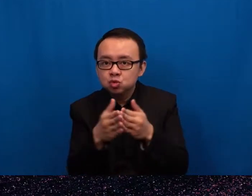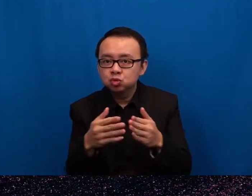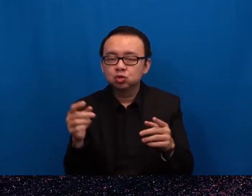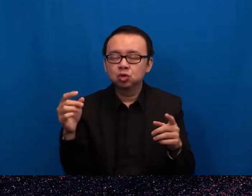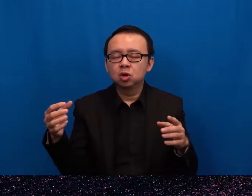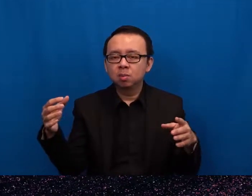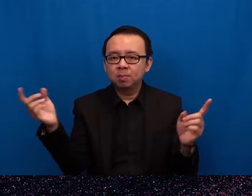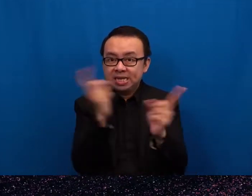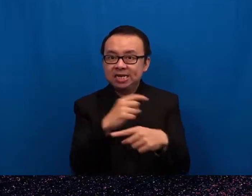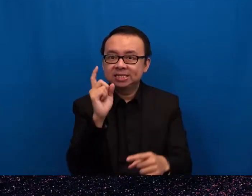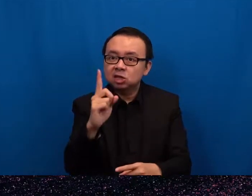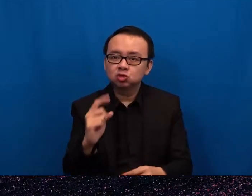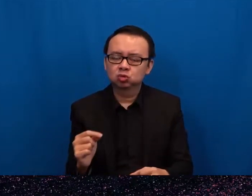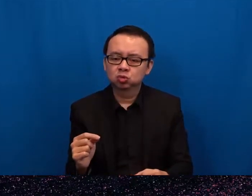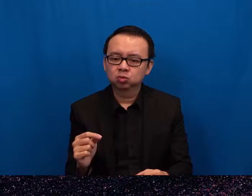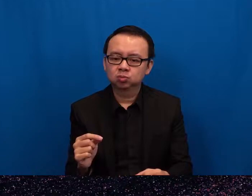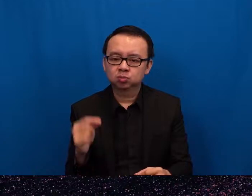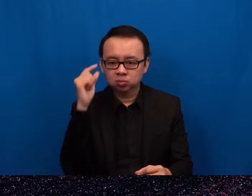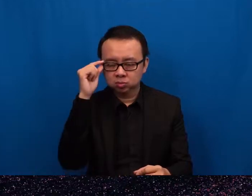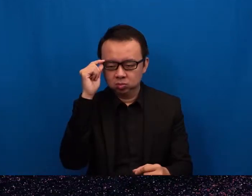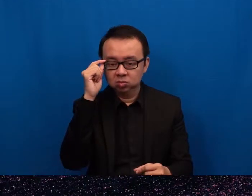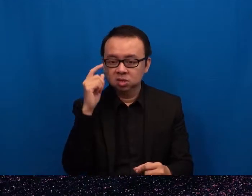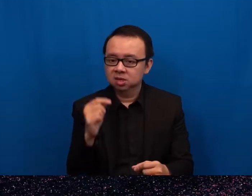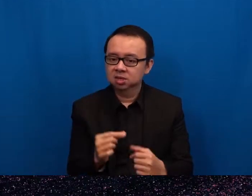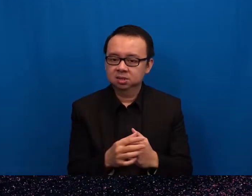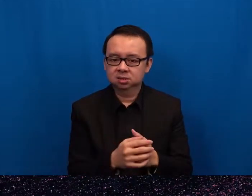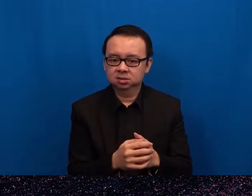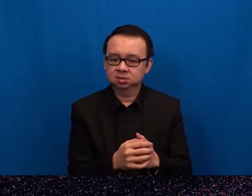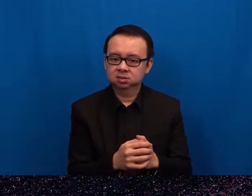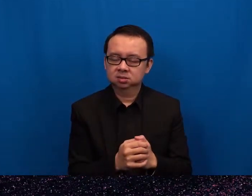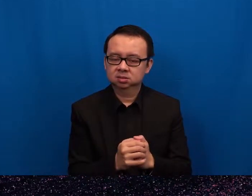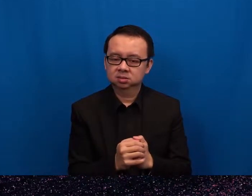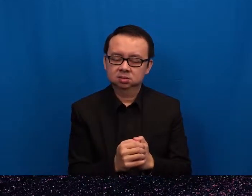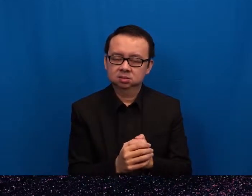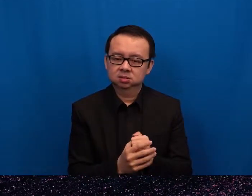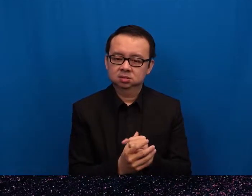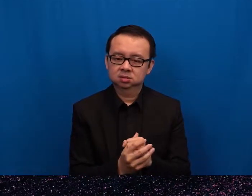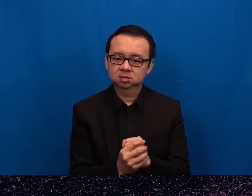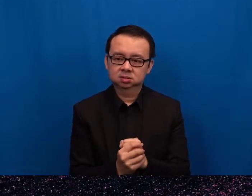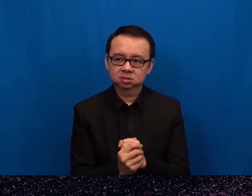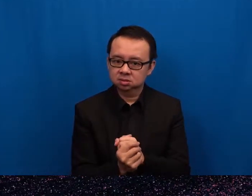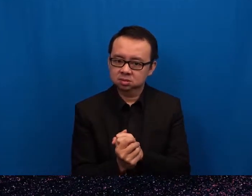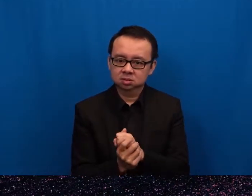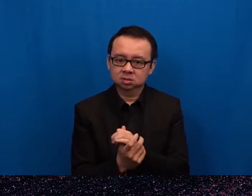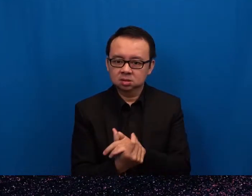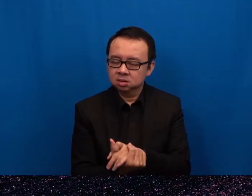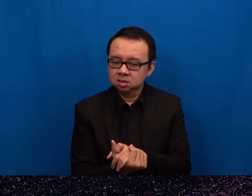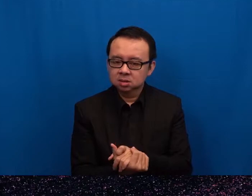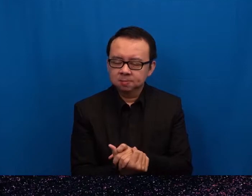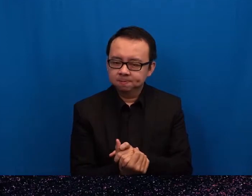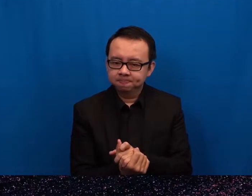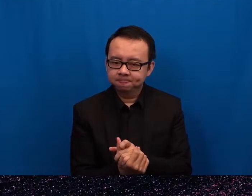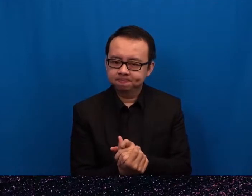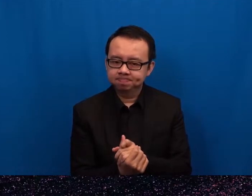Indonesia, Indonesians abroad. Indonesians for the nations, orang Indonesia yang diaspora, di luar negeri, di mancanegara.